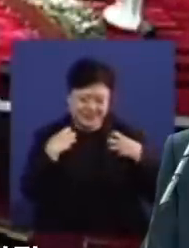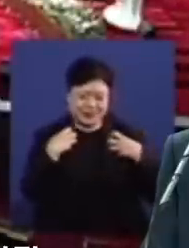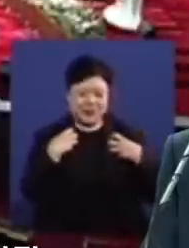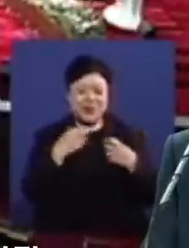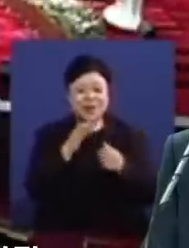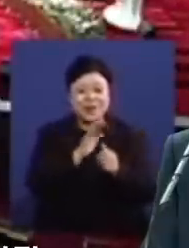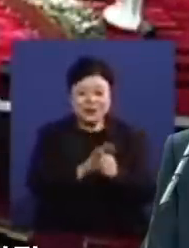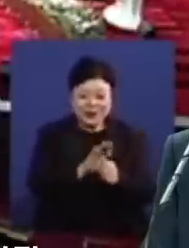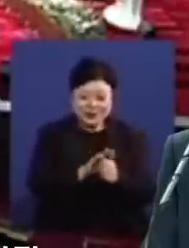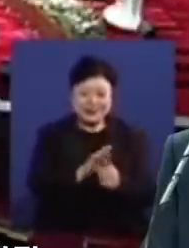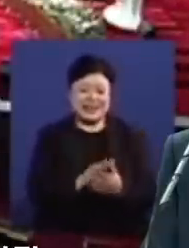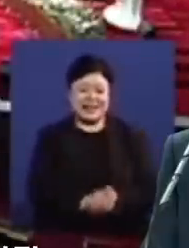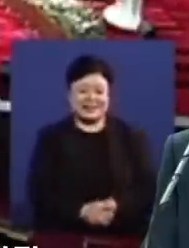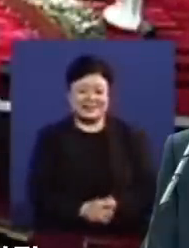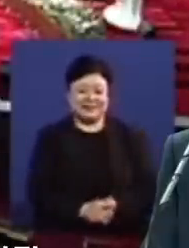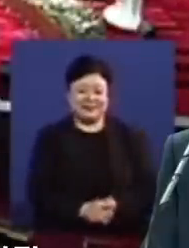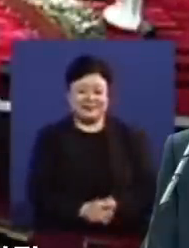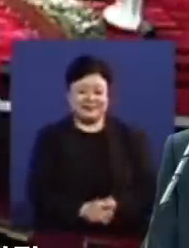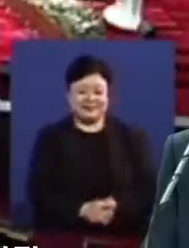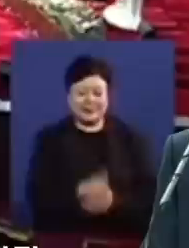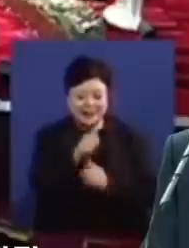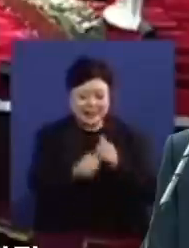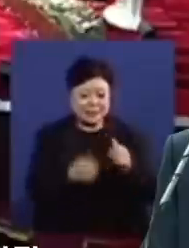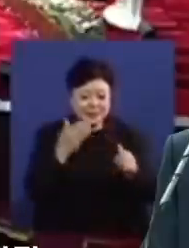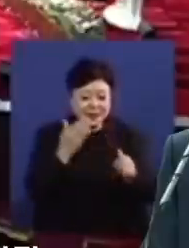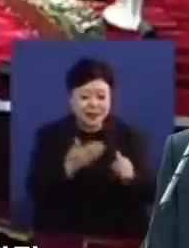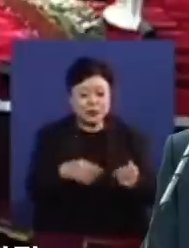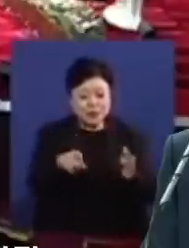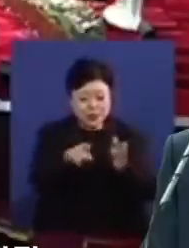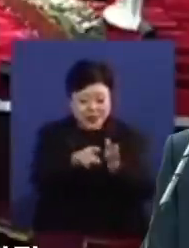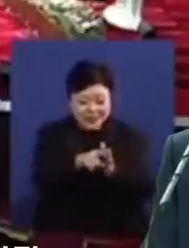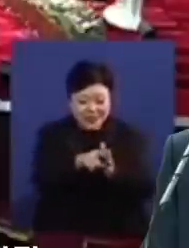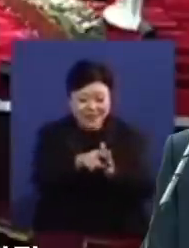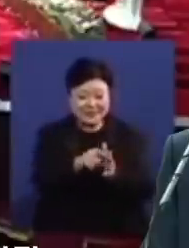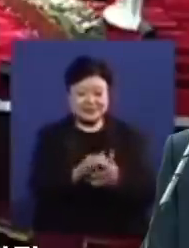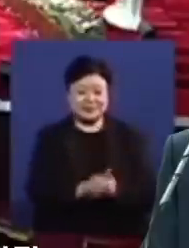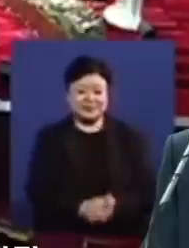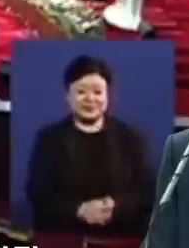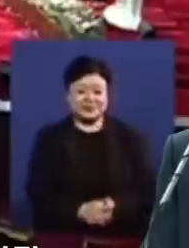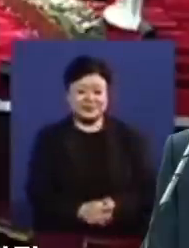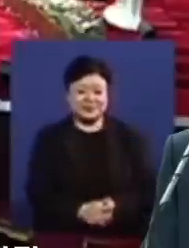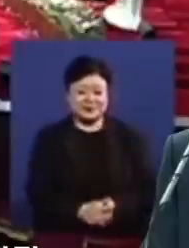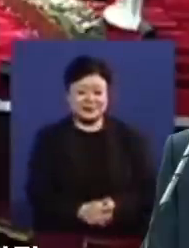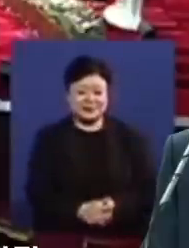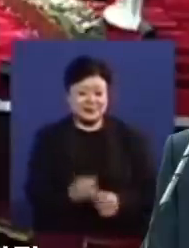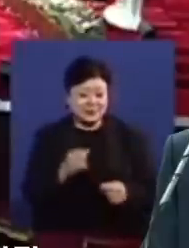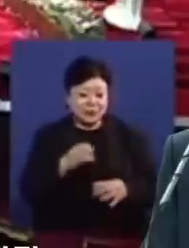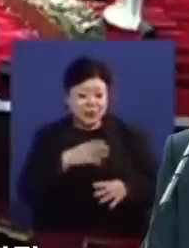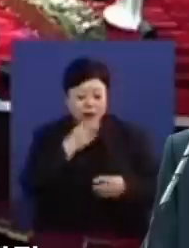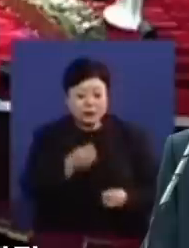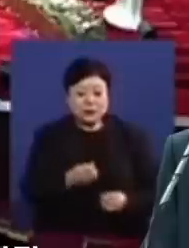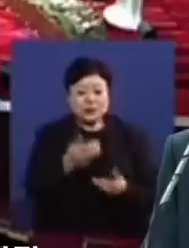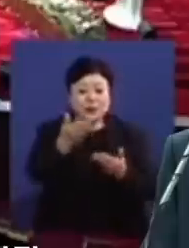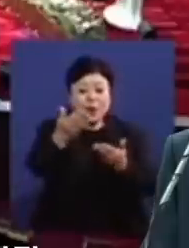책임져 주시는 것입니다. 하나님께서 우리를 위해서 놀라운